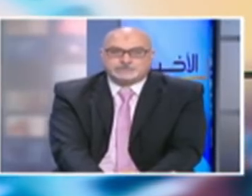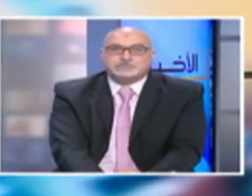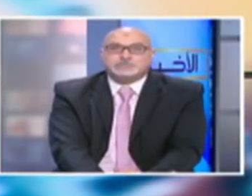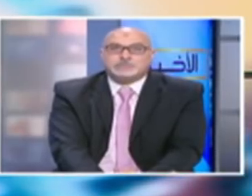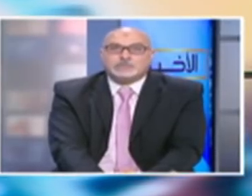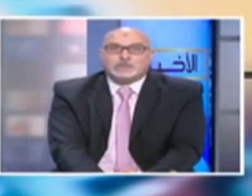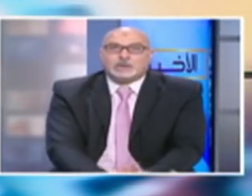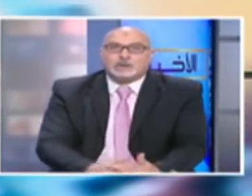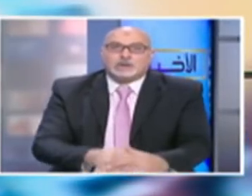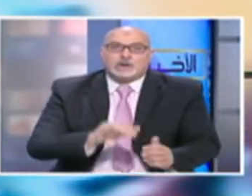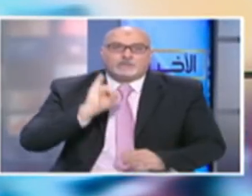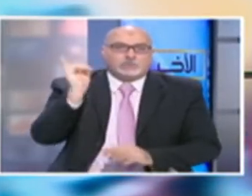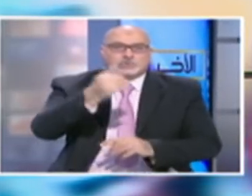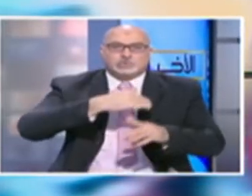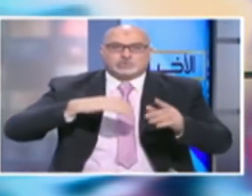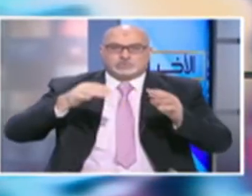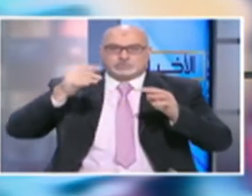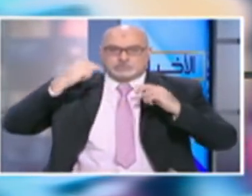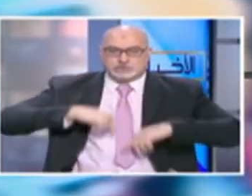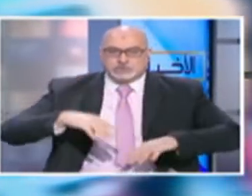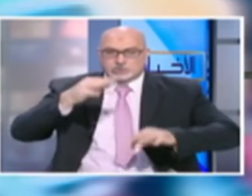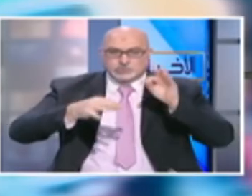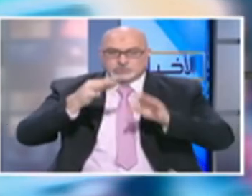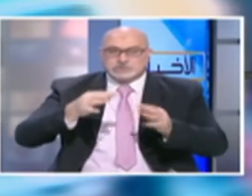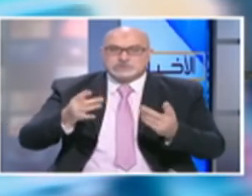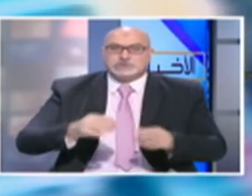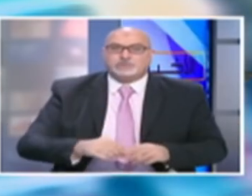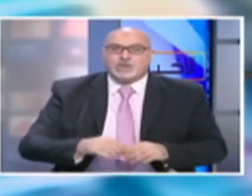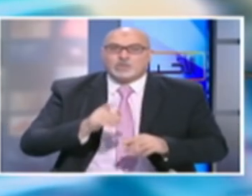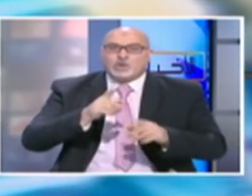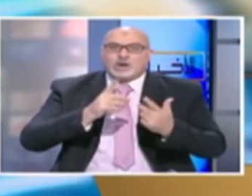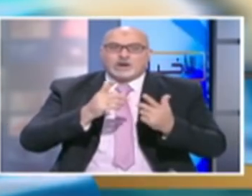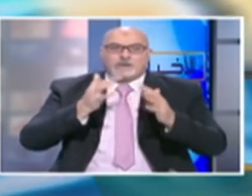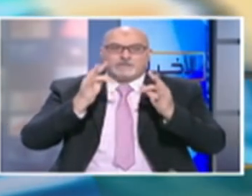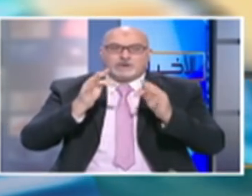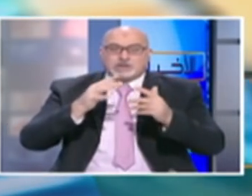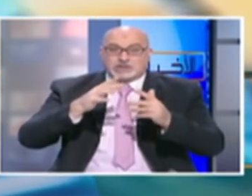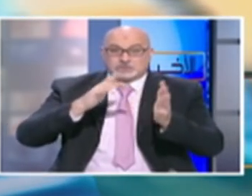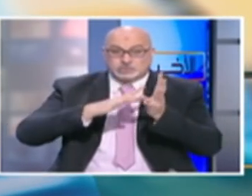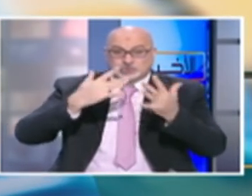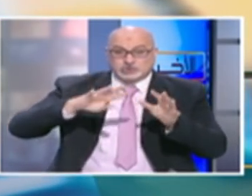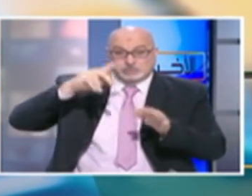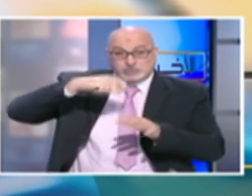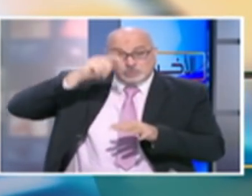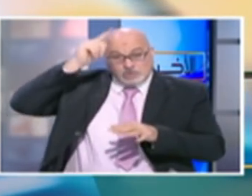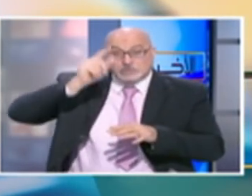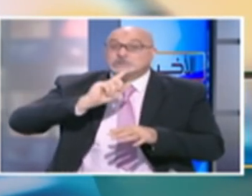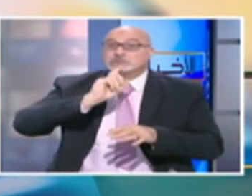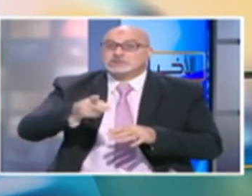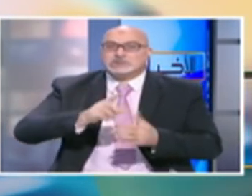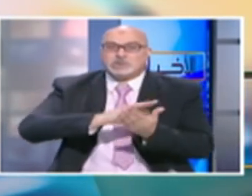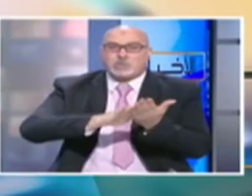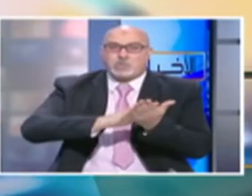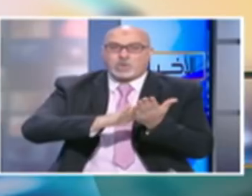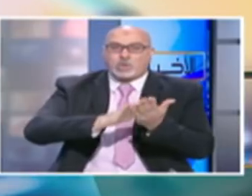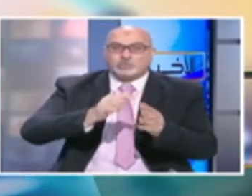تعلم وزارة العدل بخصوص تنفيذ التدابير المتخذة من طرف السيد رئيس الجمهورية بمناسبة